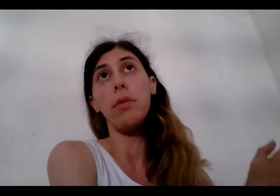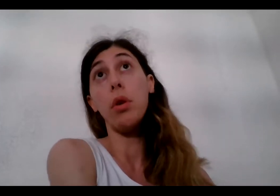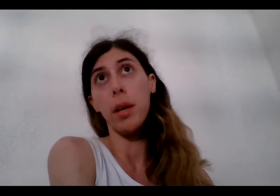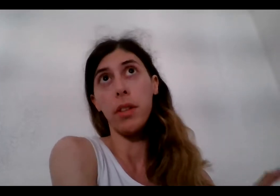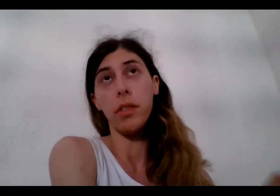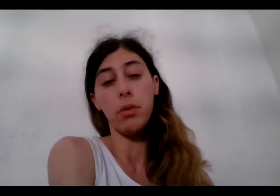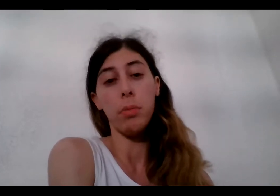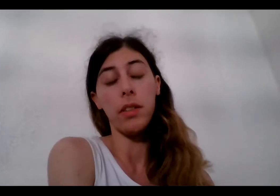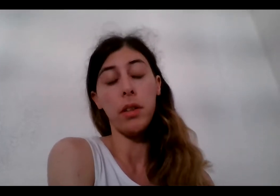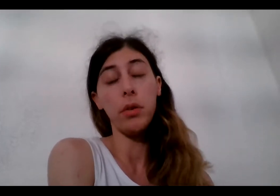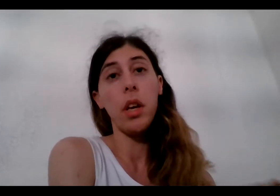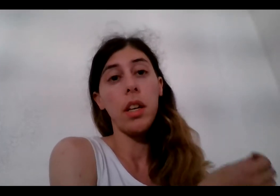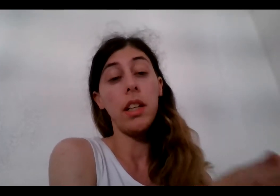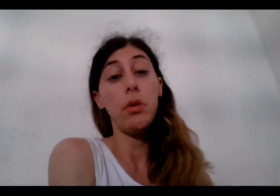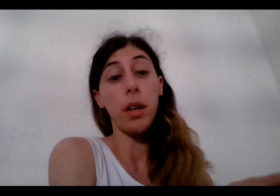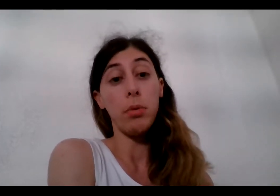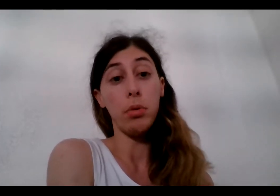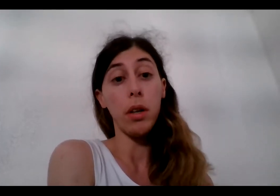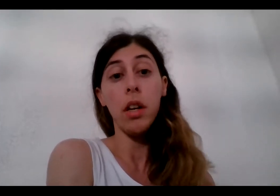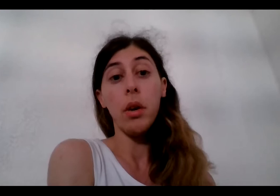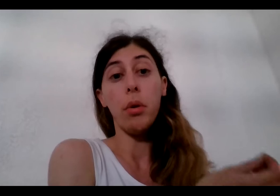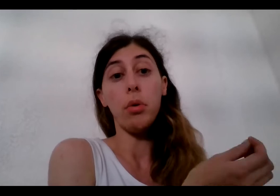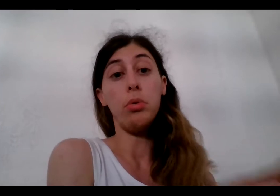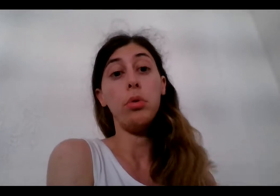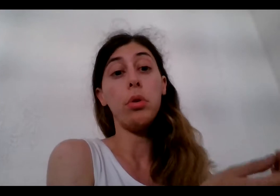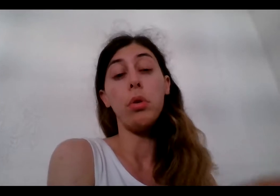on l'a vu lors de la présentation précédente, qu'il y aurait besoin